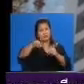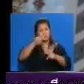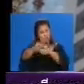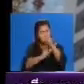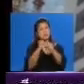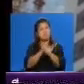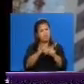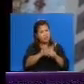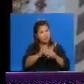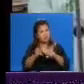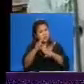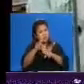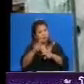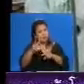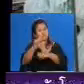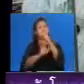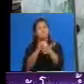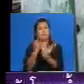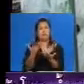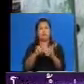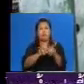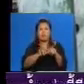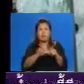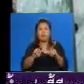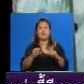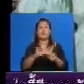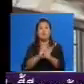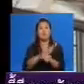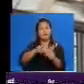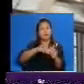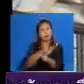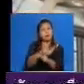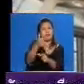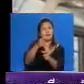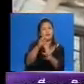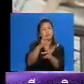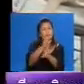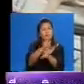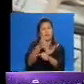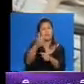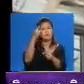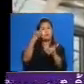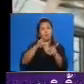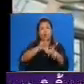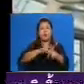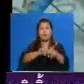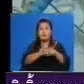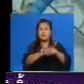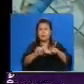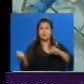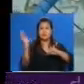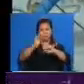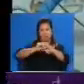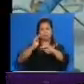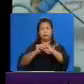รออัozยาวข groteนั้น กถามัตรการมันกได้ผ่นมากขึ้นตอดแกว่ารัเวลาจะยืดออกไปเรๆ